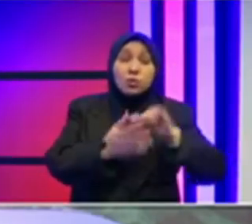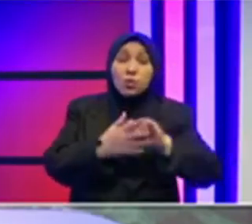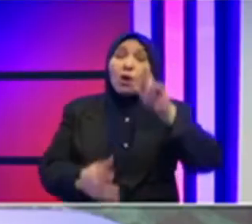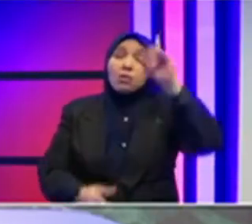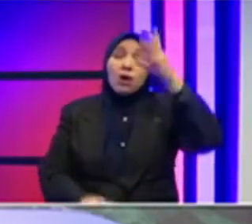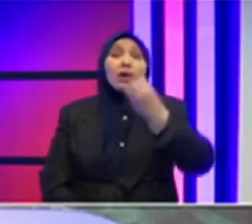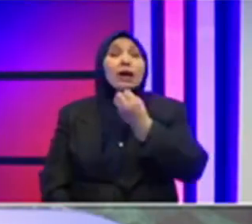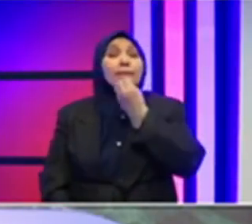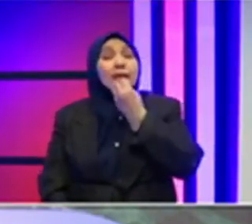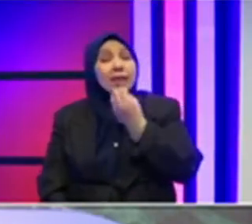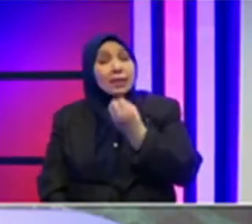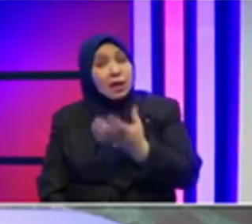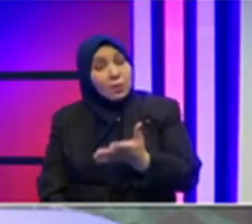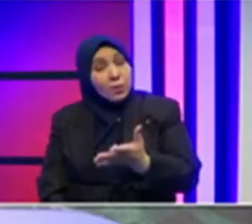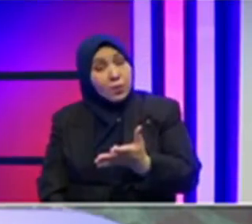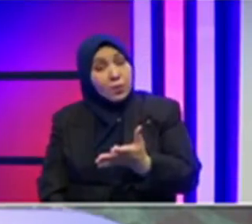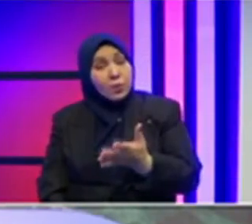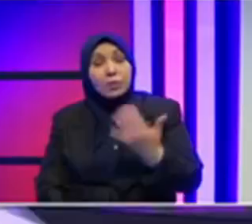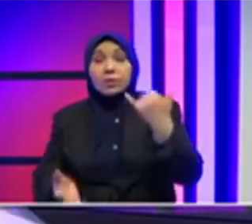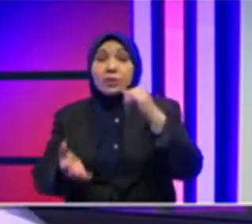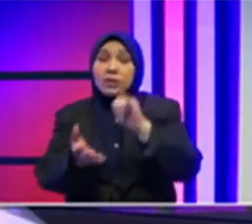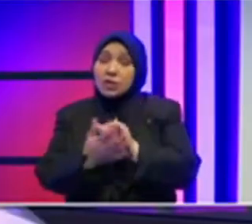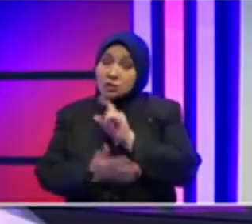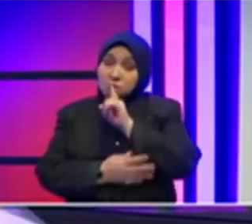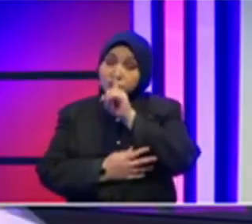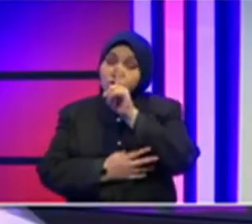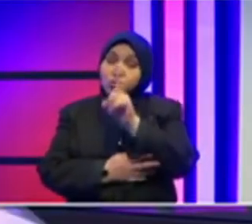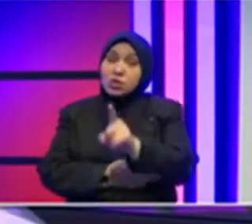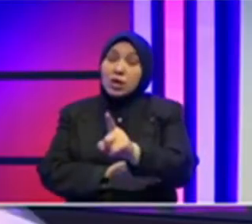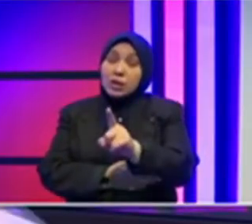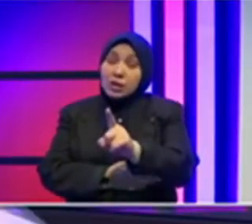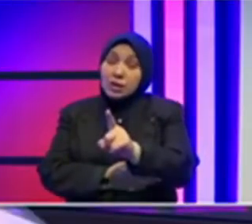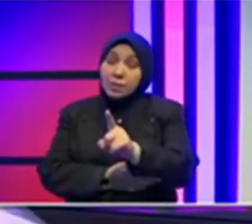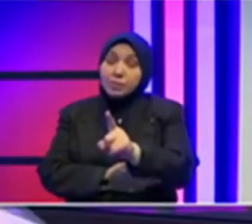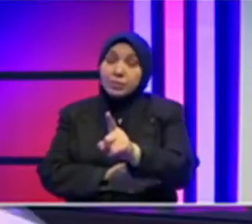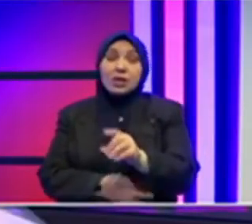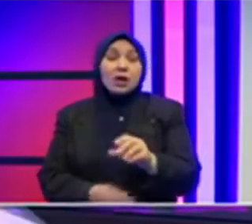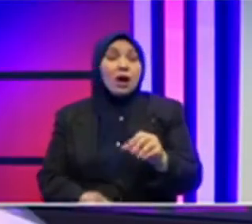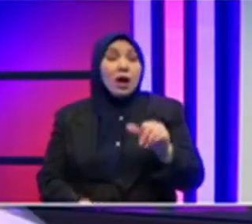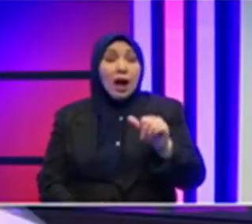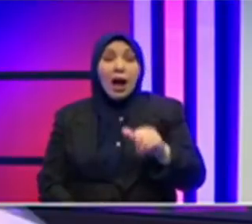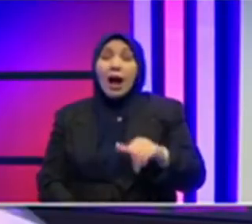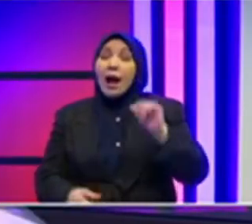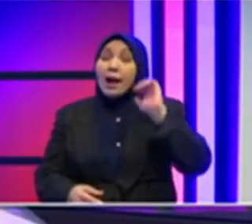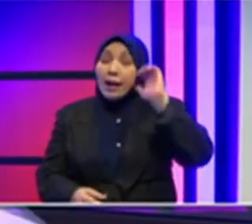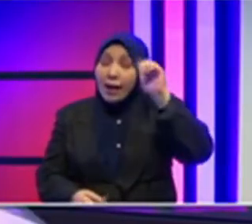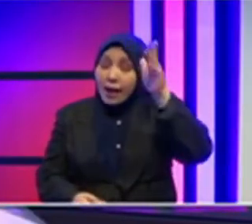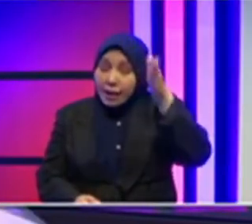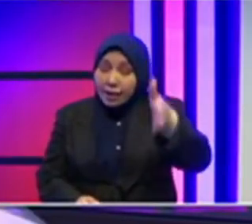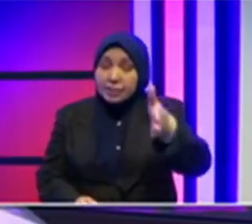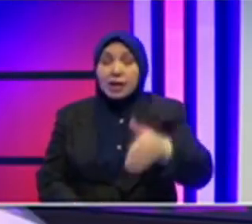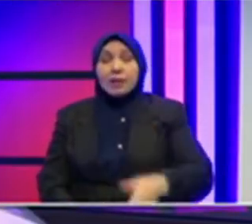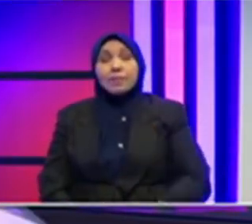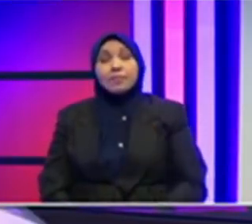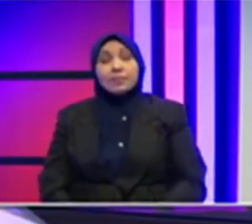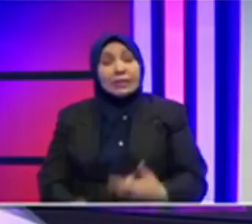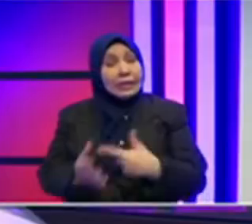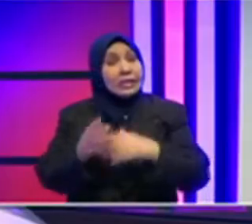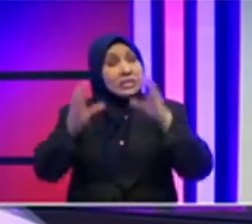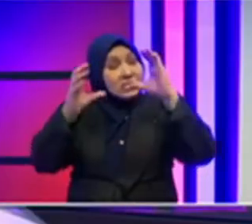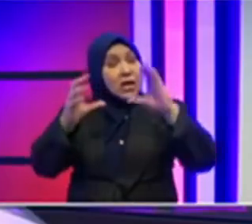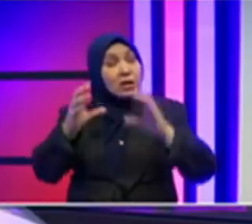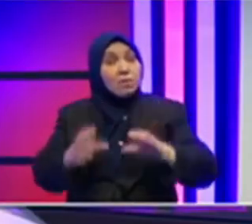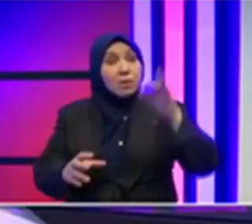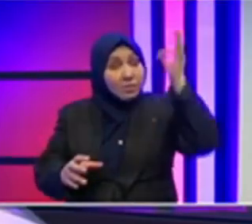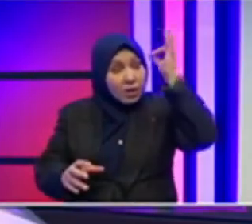wa annasaah, ya, bahawa pasti bahawa as-saah atiah, akan datang. Subhanallah. Ya, itu cara berfikirnya. Allah